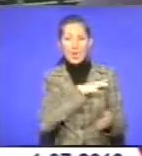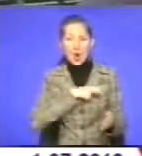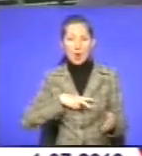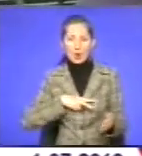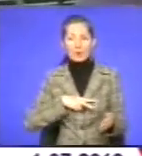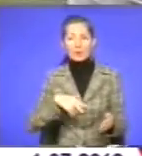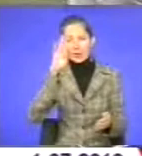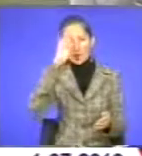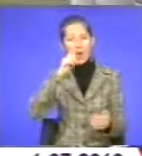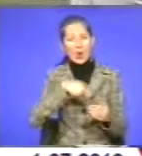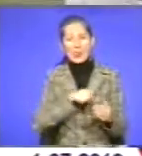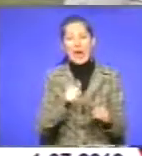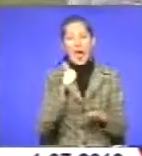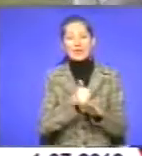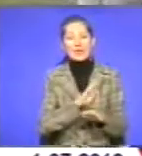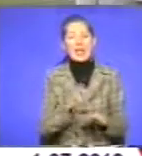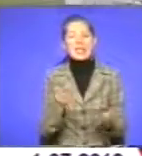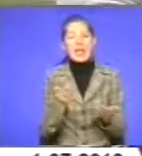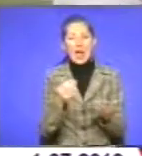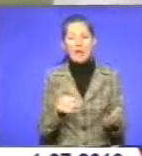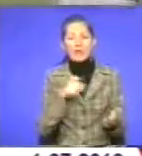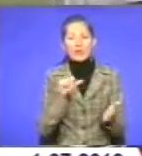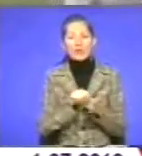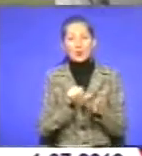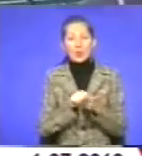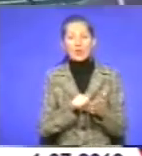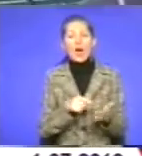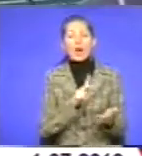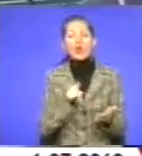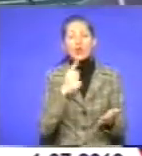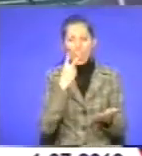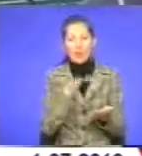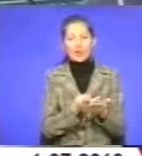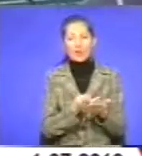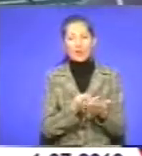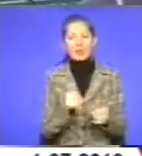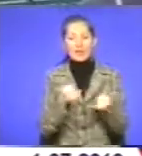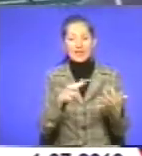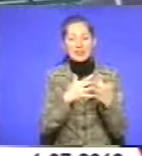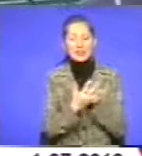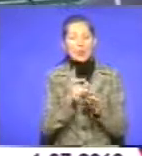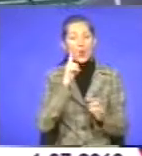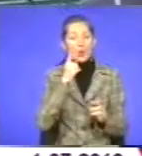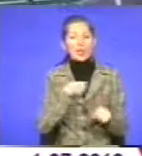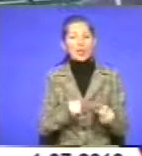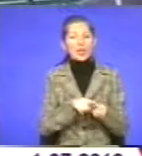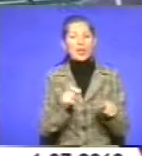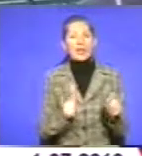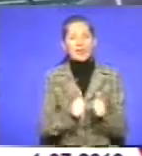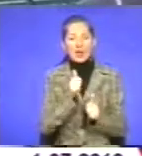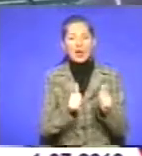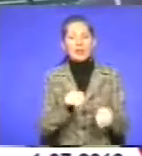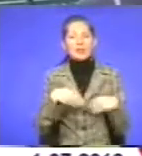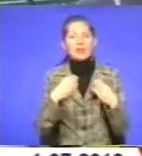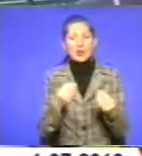де виступати, а важливіше – мати що продемонструвати. Для сільської молоді такі змагання – це